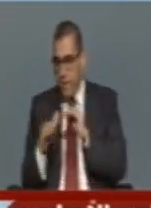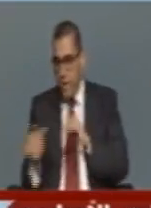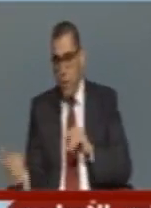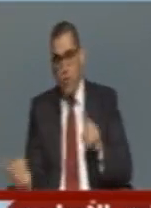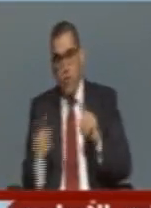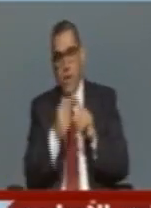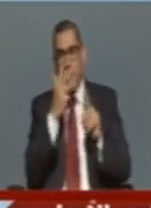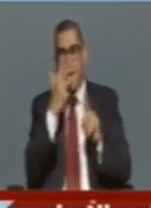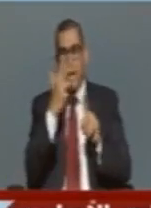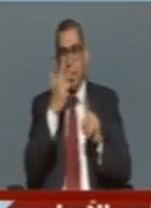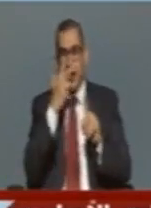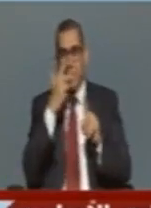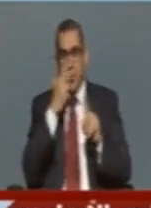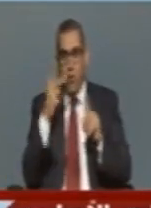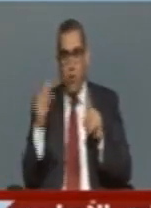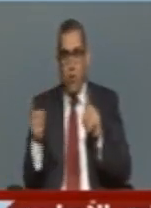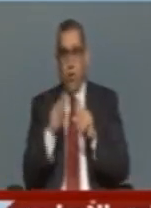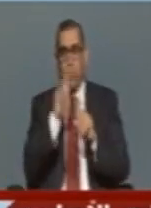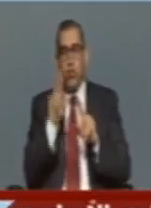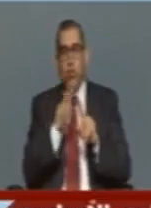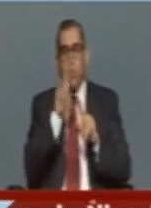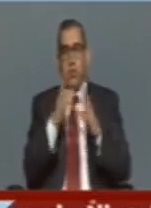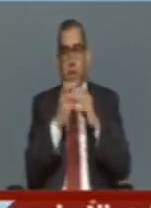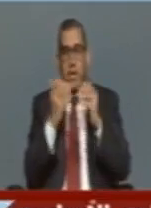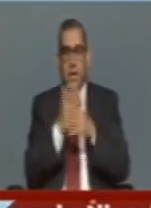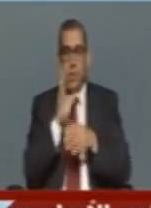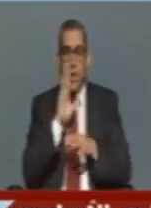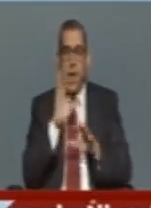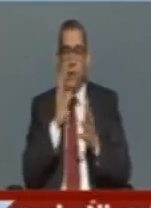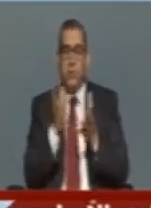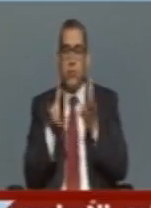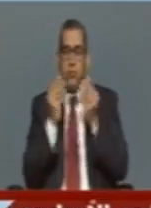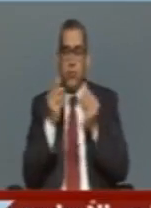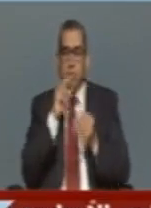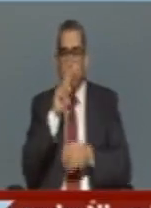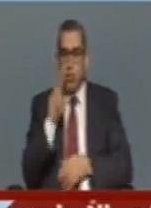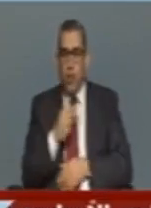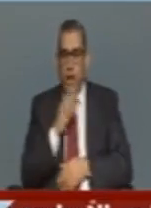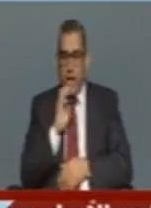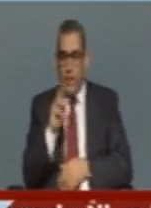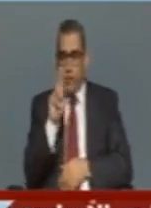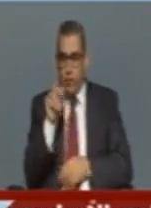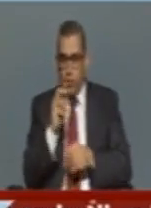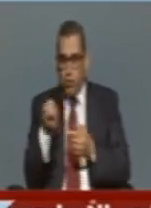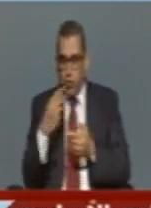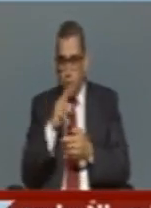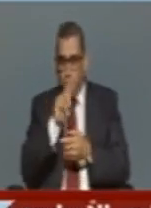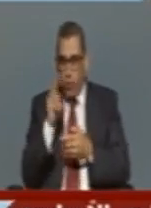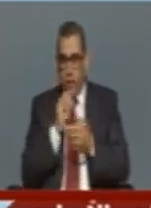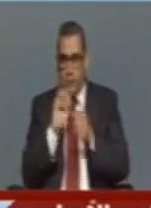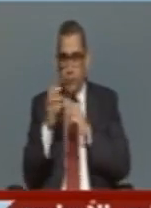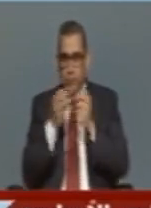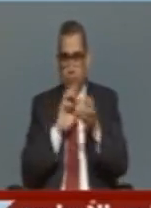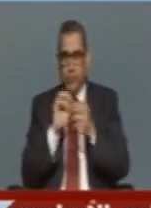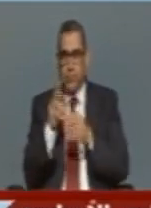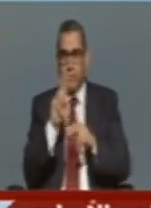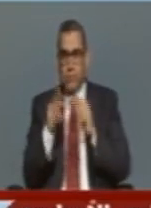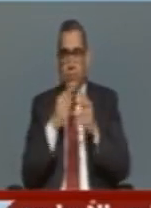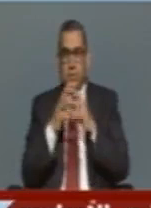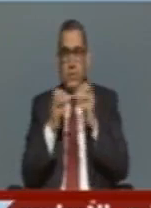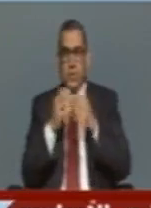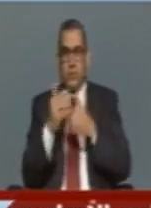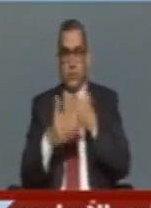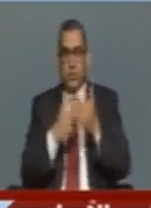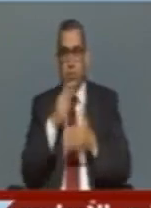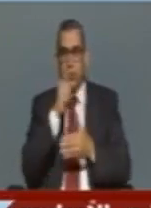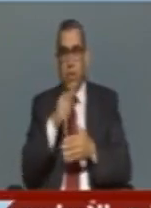أسئلة مفتوحة التقويم من أجل تعلم أفضل بحيث أنه يبقى بنوك عندي وطبعا بعد كادر يعمل هذا الكلام والطالب